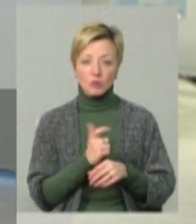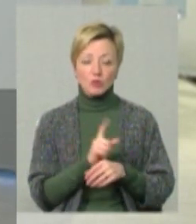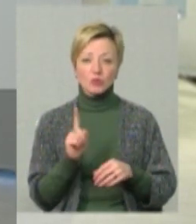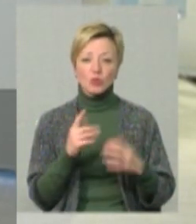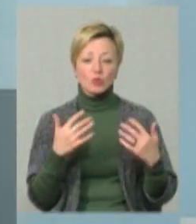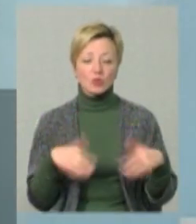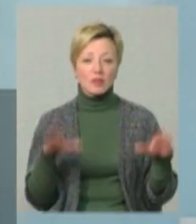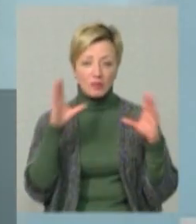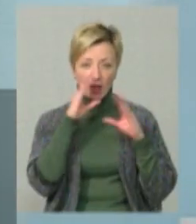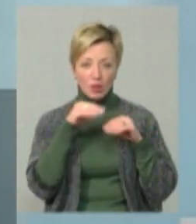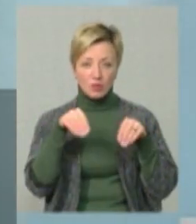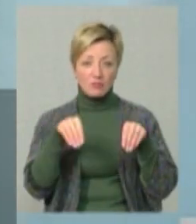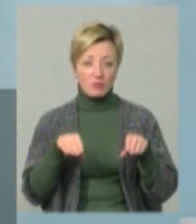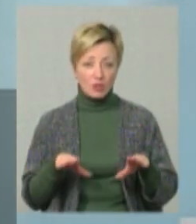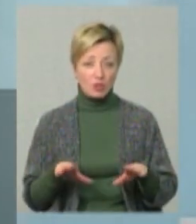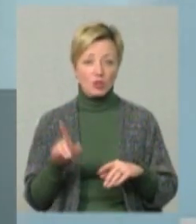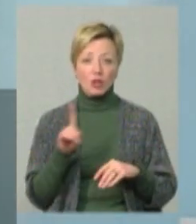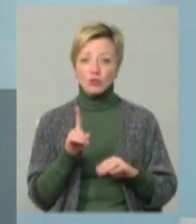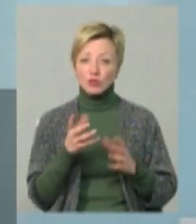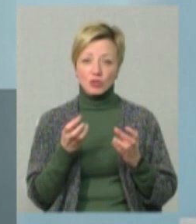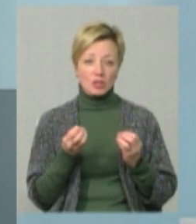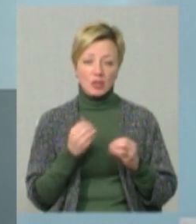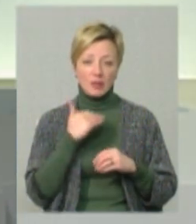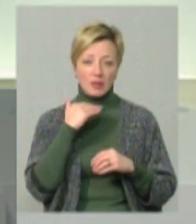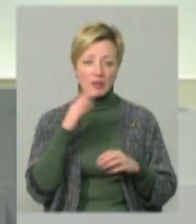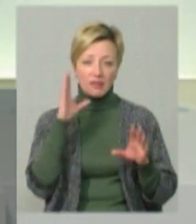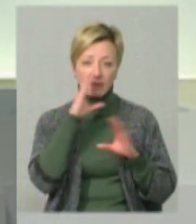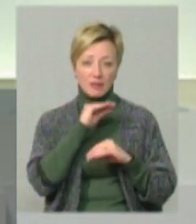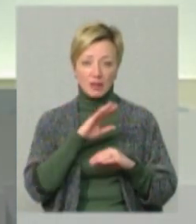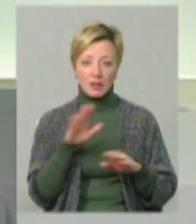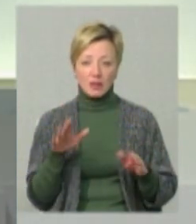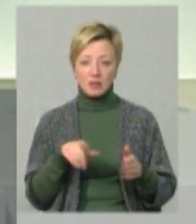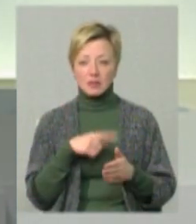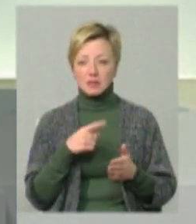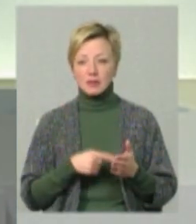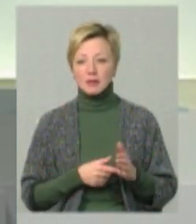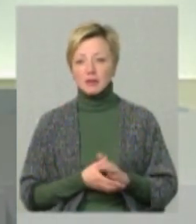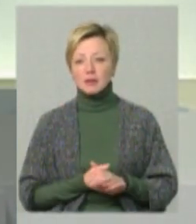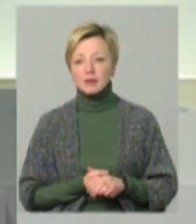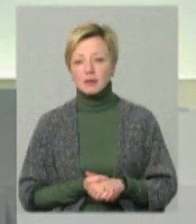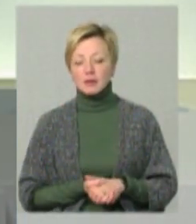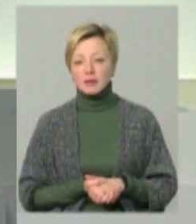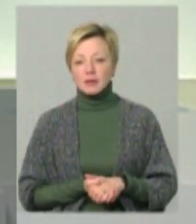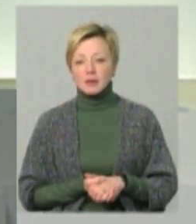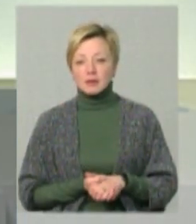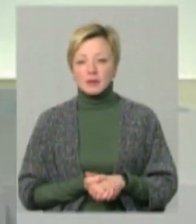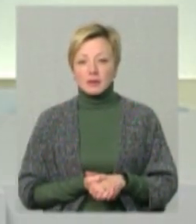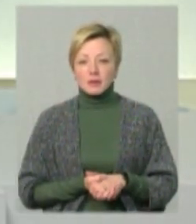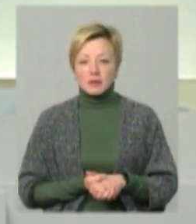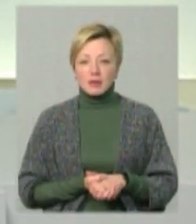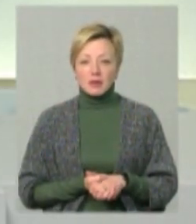вже вдалося вирішити у цьому плані, а що не вдається, і з яких причин. Наразі